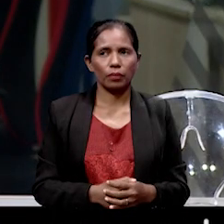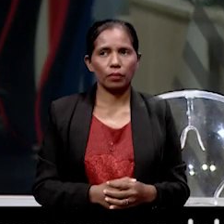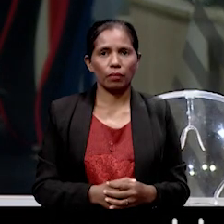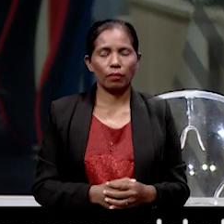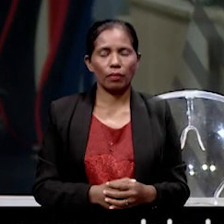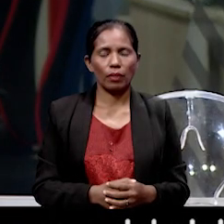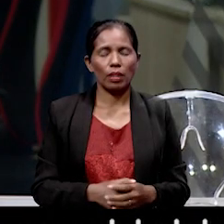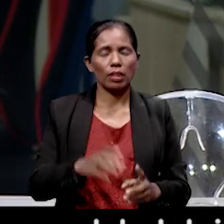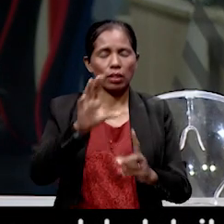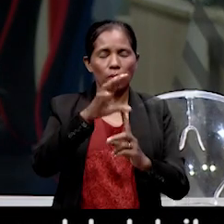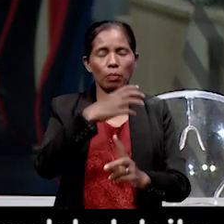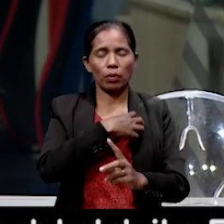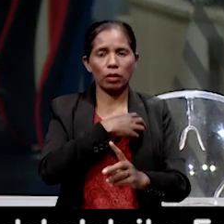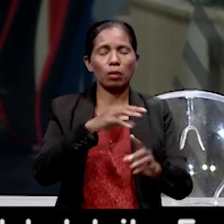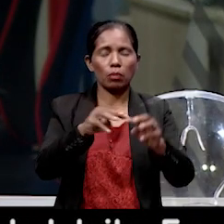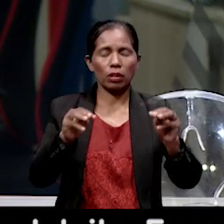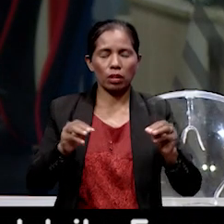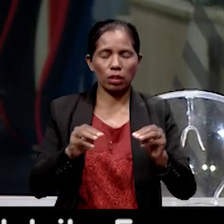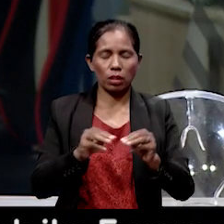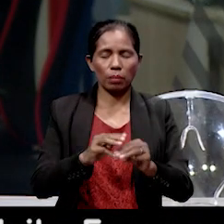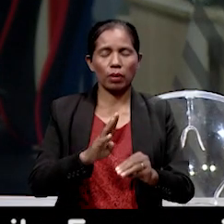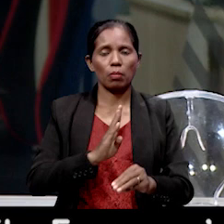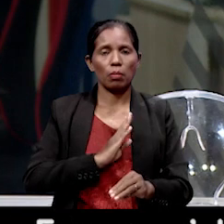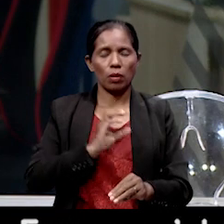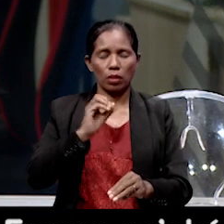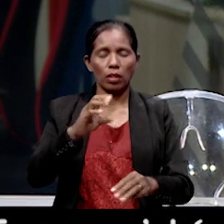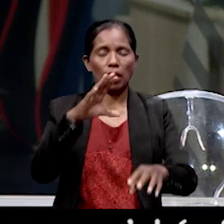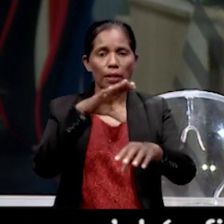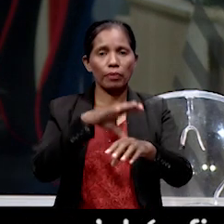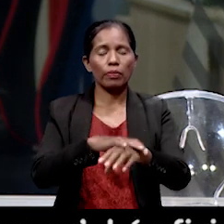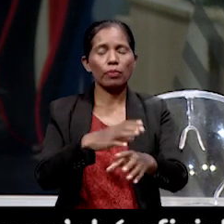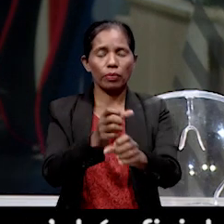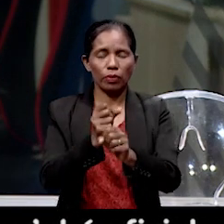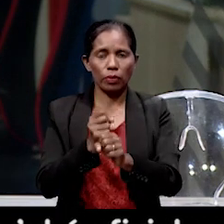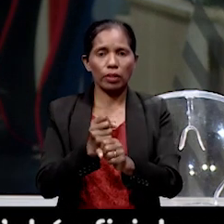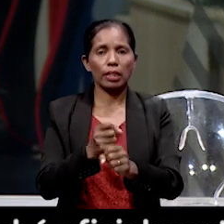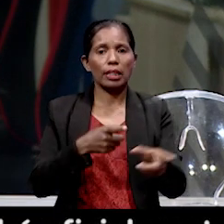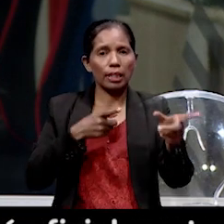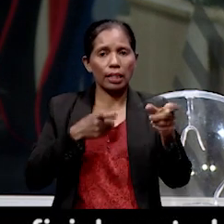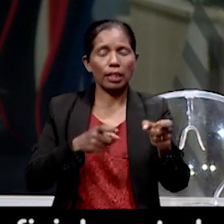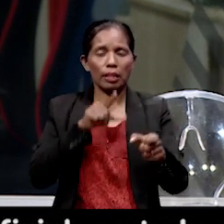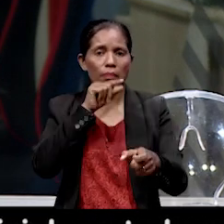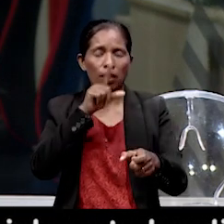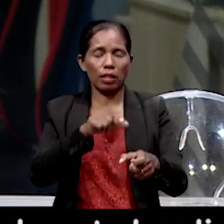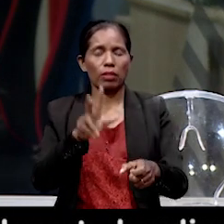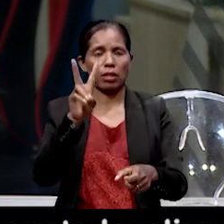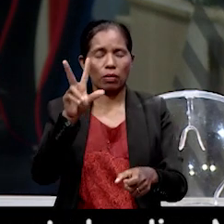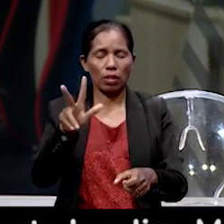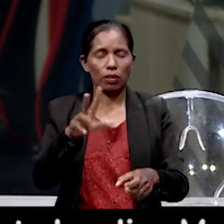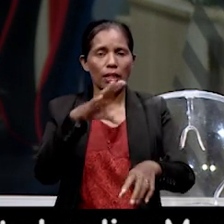Comando Polícia Município Bobonaro prende kilat manu lolong walu no detém autor na behatama arma